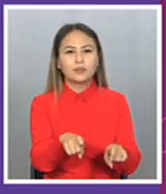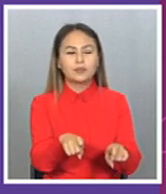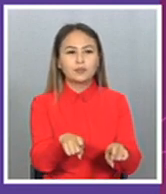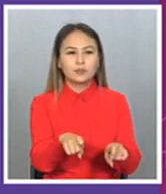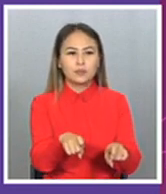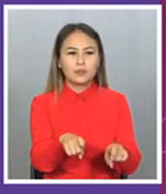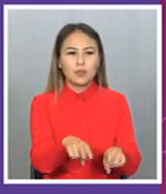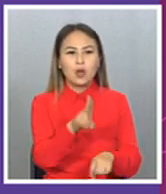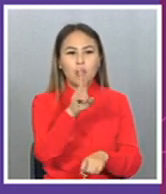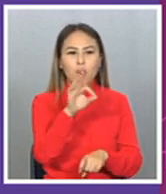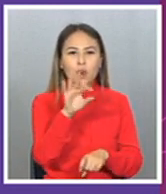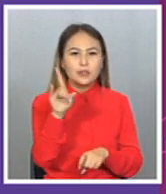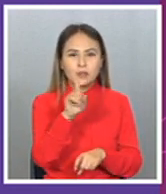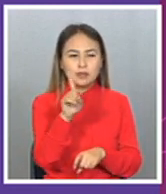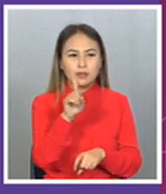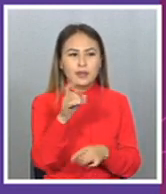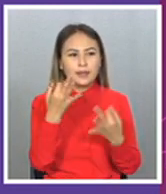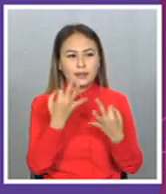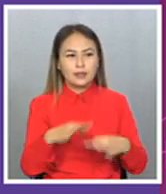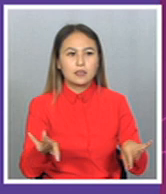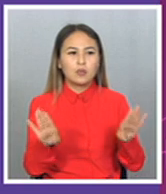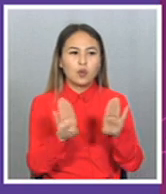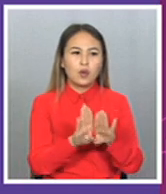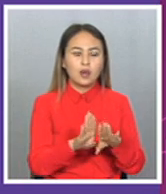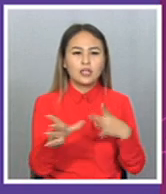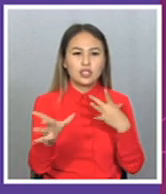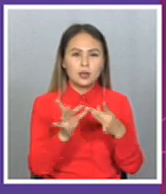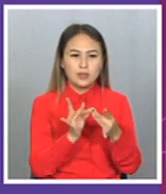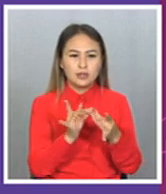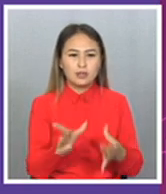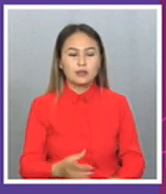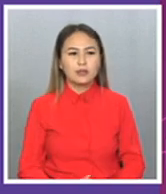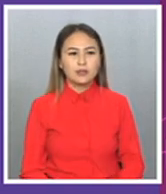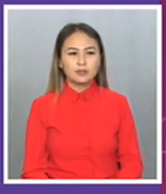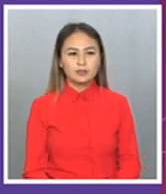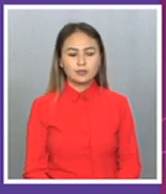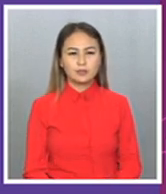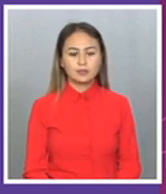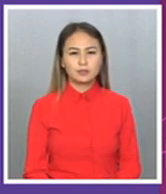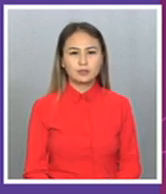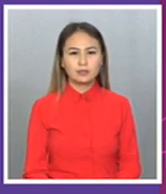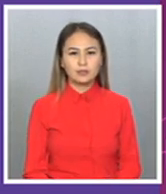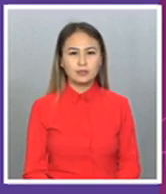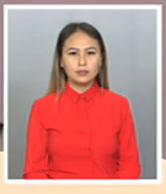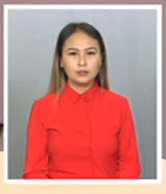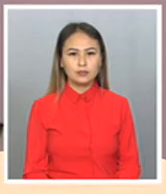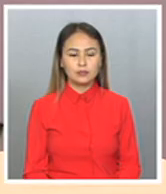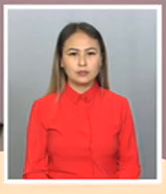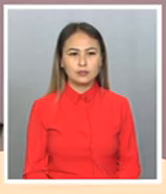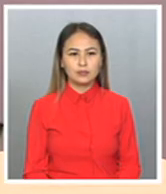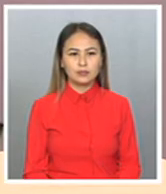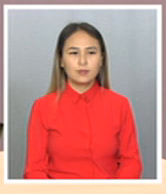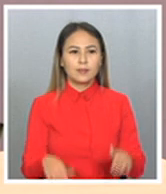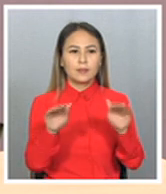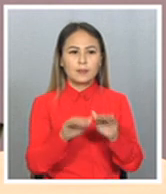жылдам жүгірді. Қозы еркінсіп, оған жабыса түсті.